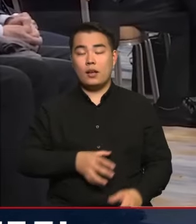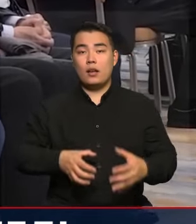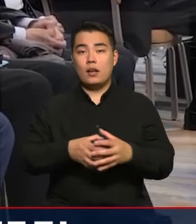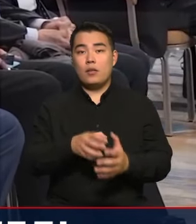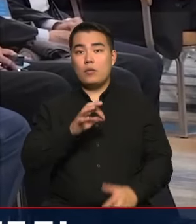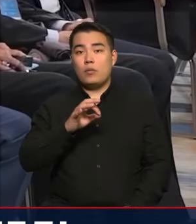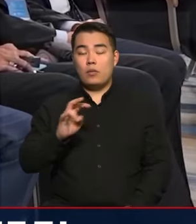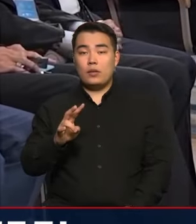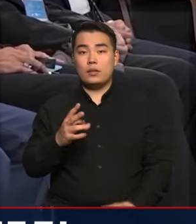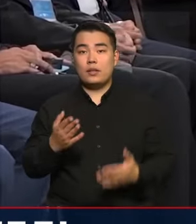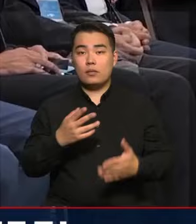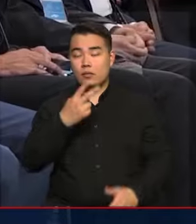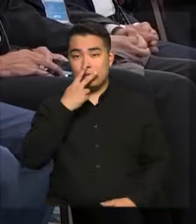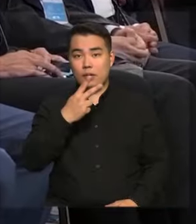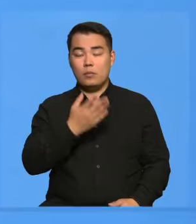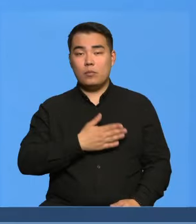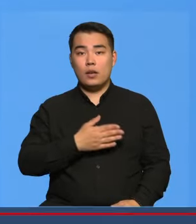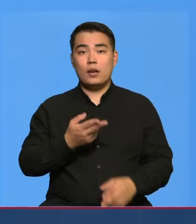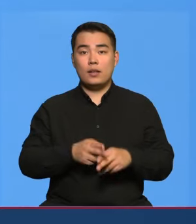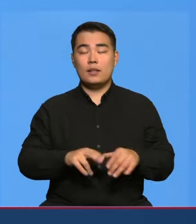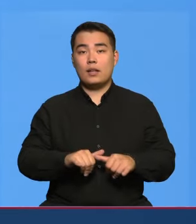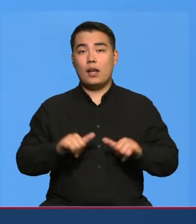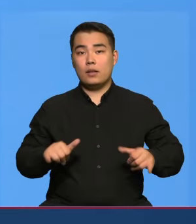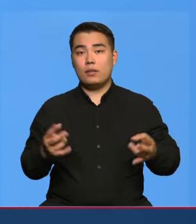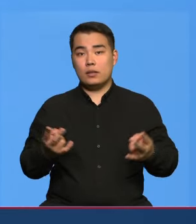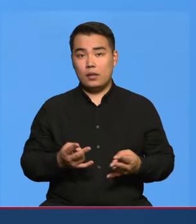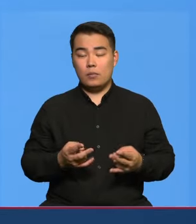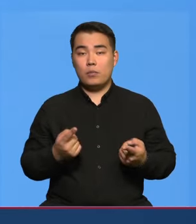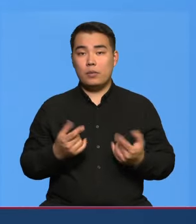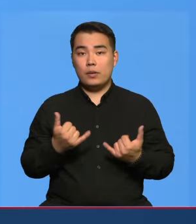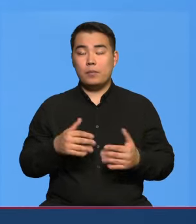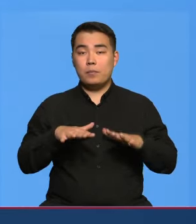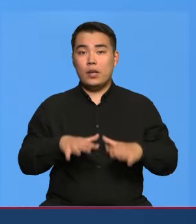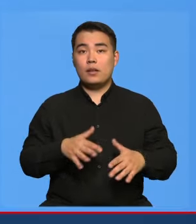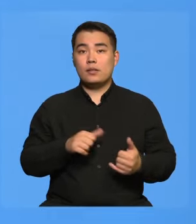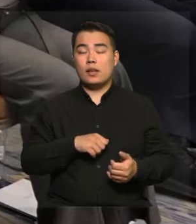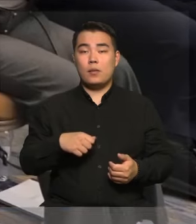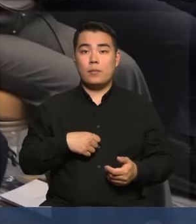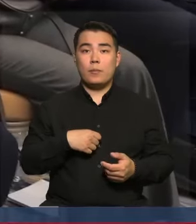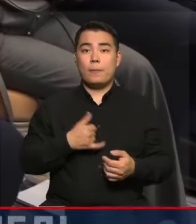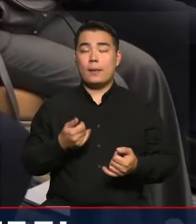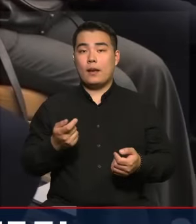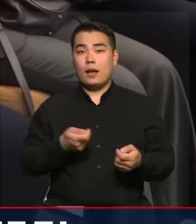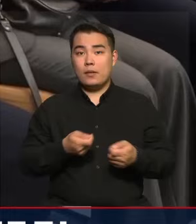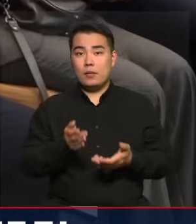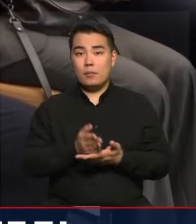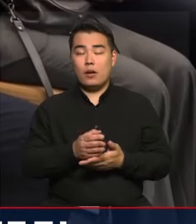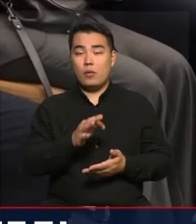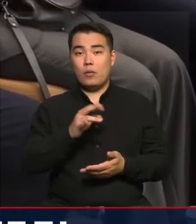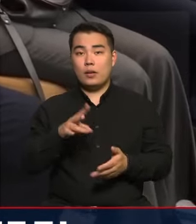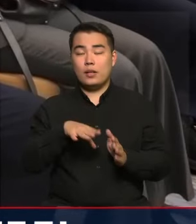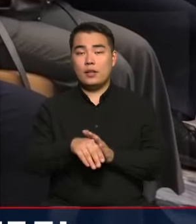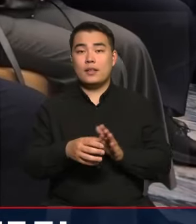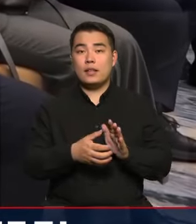ұлттар ұйымына келетін болсақ, мен оны нығайту керек деген сенімдемін. Өйткені оның орнын басатын ұйым жоқ. Біріккен ұлттар ұйымында көптеген